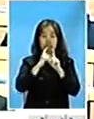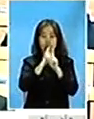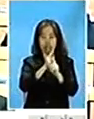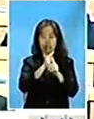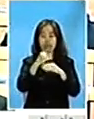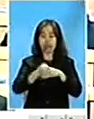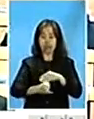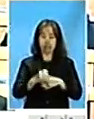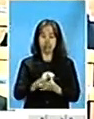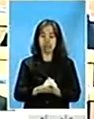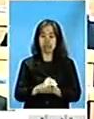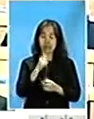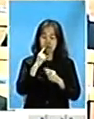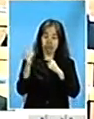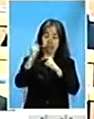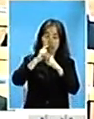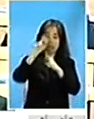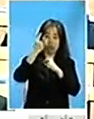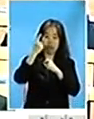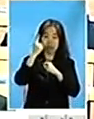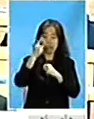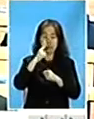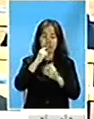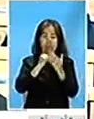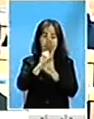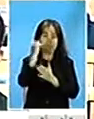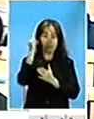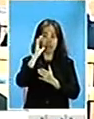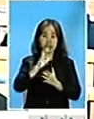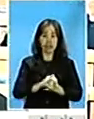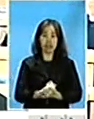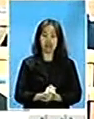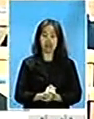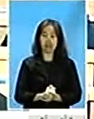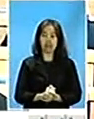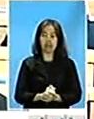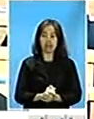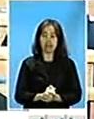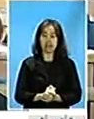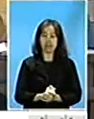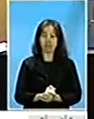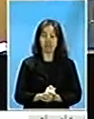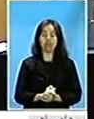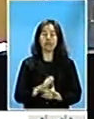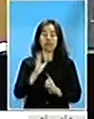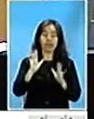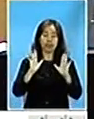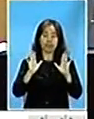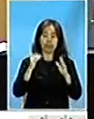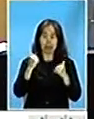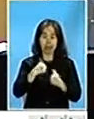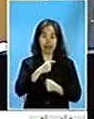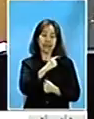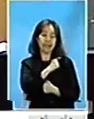ล้วก็จบลงไม่ใช่ว่าผู้อภิปรายมาเด็กผมอย่างนี้มันไม่ใช่นะฮะ เอาว่าคือผมกำลังควบคุมอยู่นะ